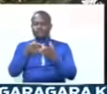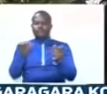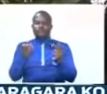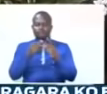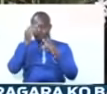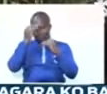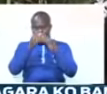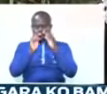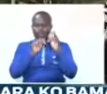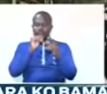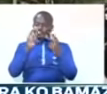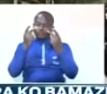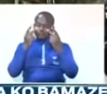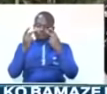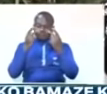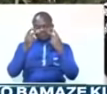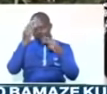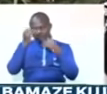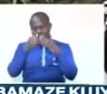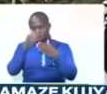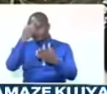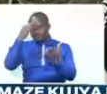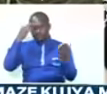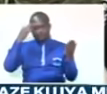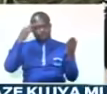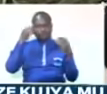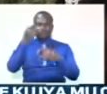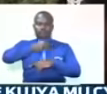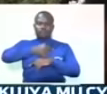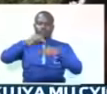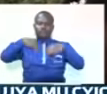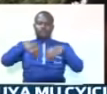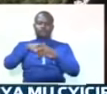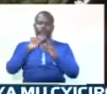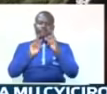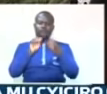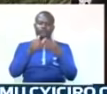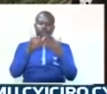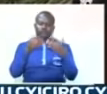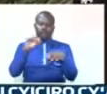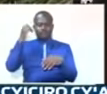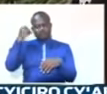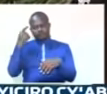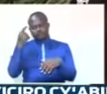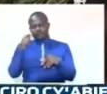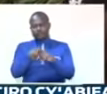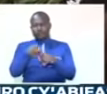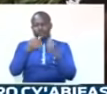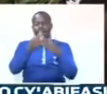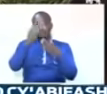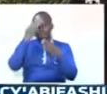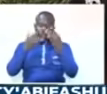kuko hari abantu utabona kubw'impamvu z'iyi minsi abantu bamaze kubyumva nabo bazi indwara